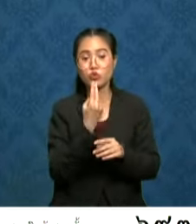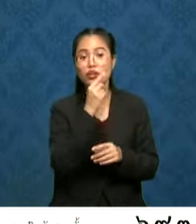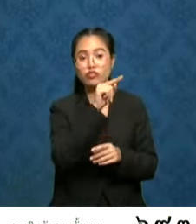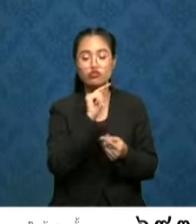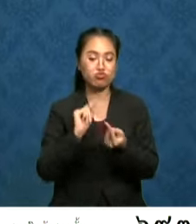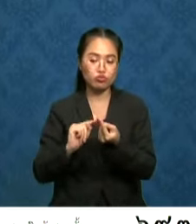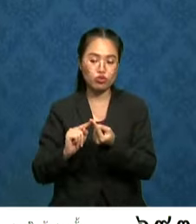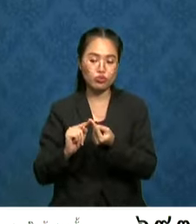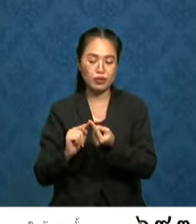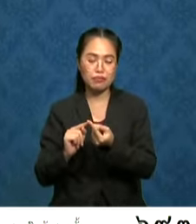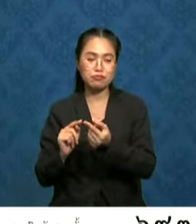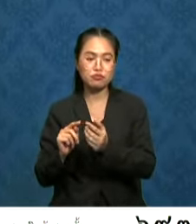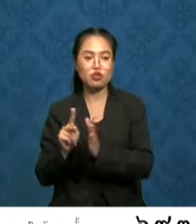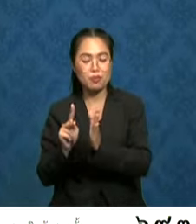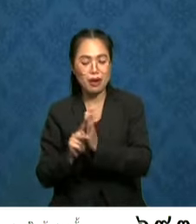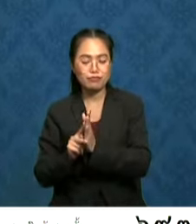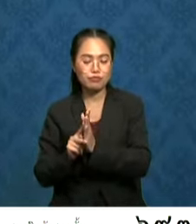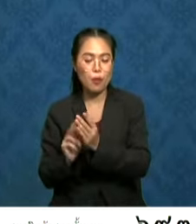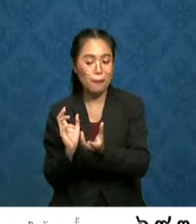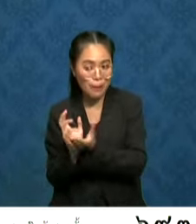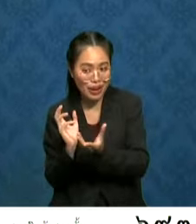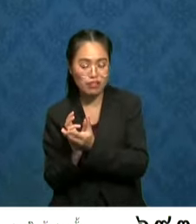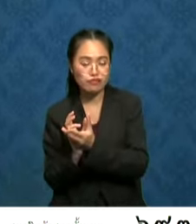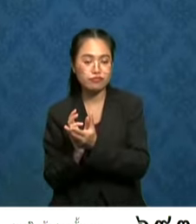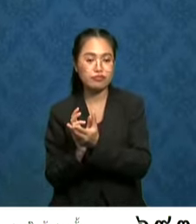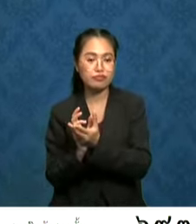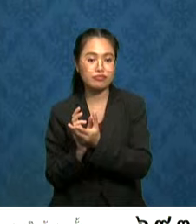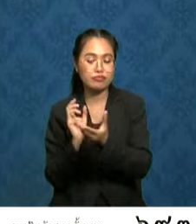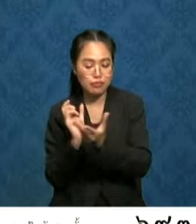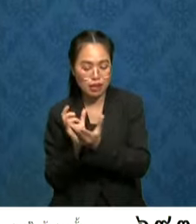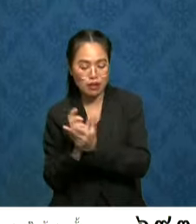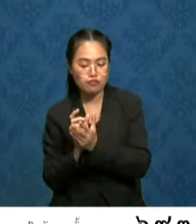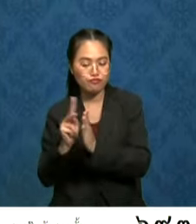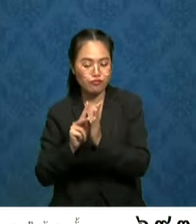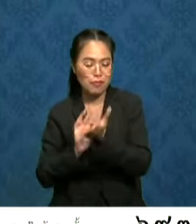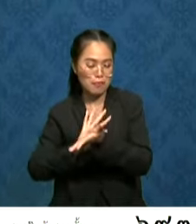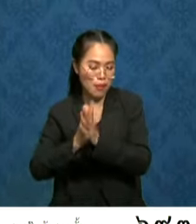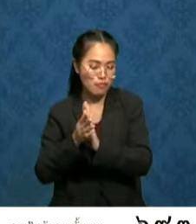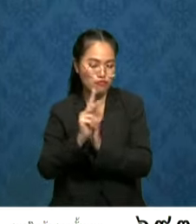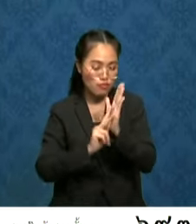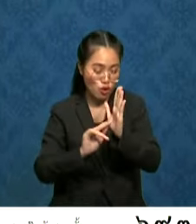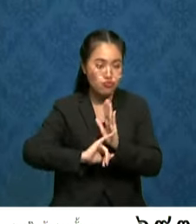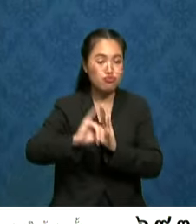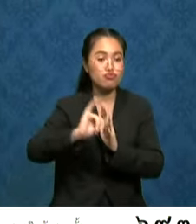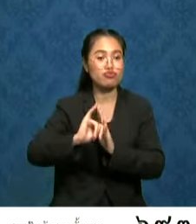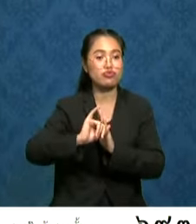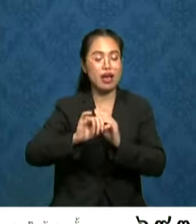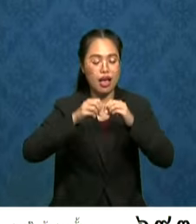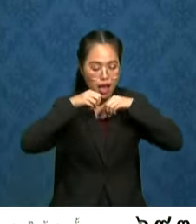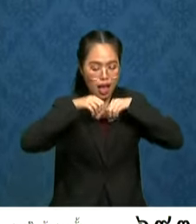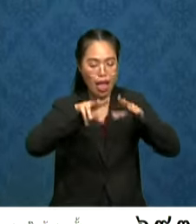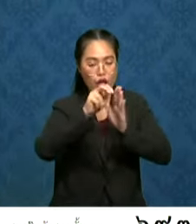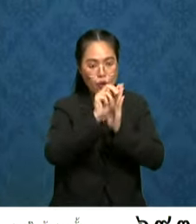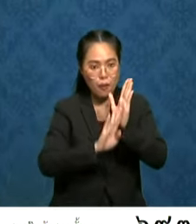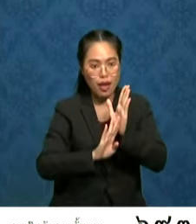สูงมากนะคะเกือบ 50%นะคะก็คือเหมือนเป๊ะนะคะก็คือเอ่อในแถลงนโยบายก็มีพูดถึงเรื่อง